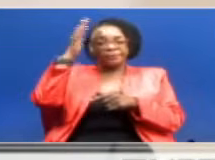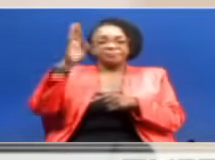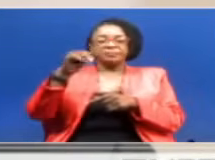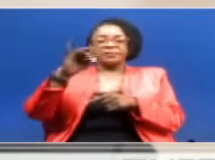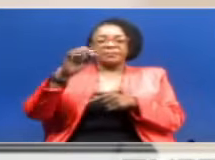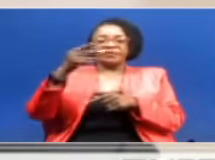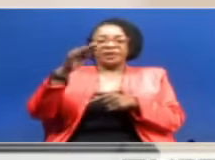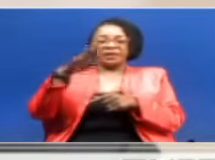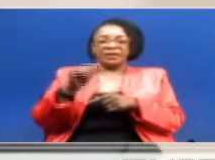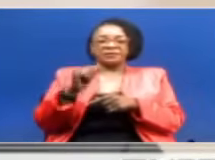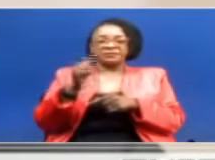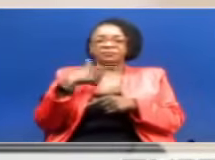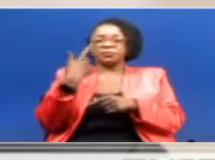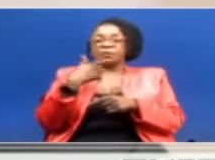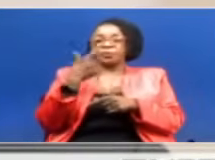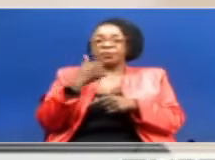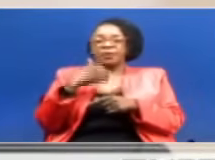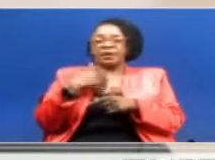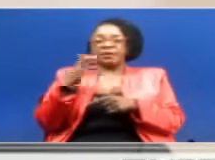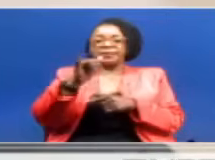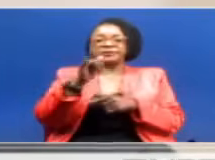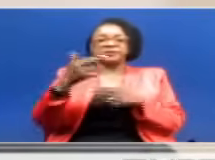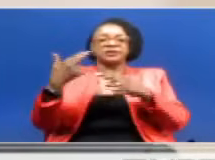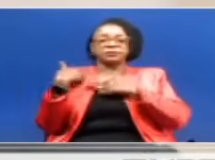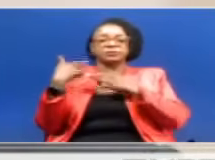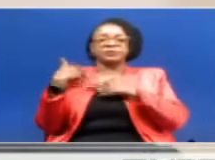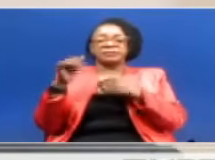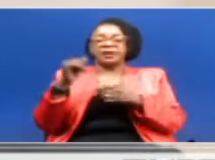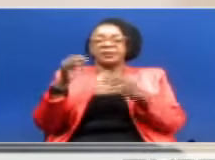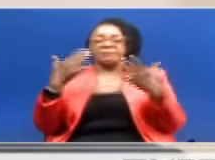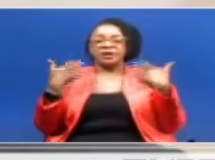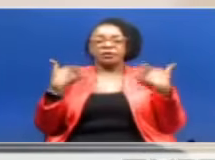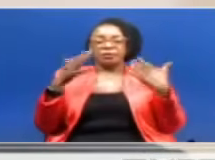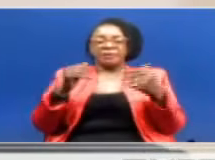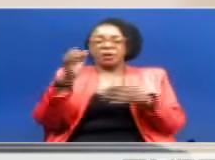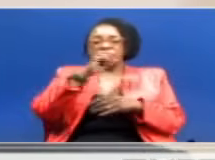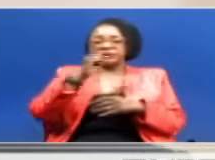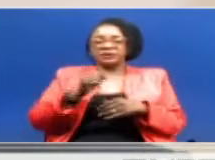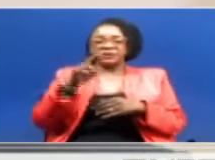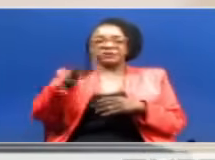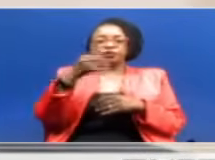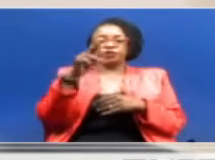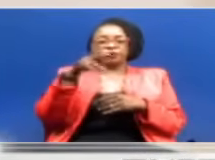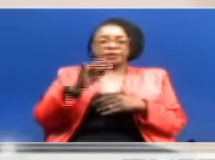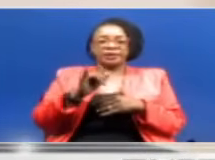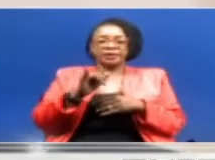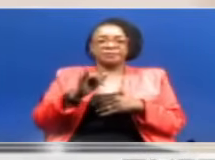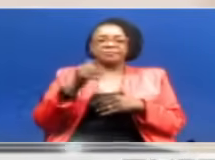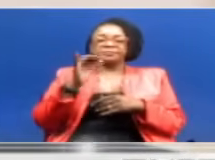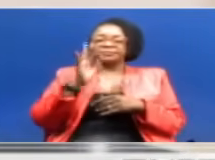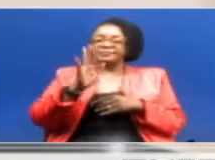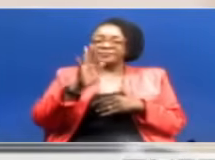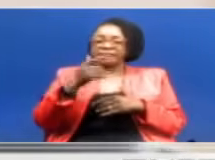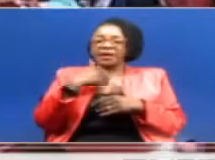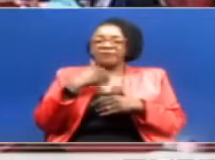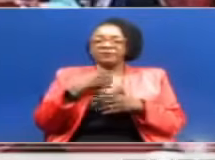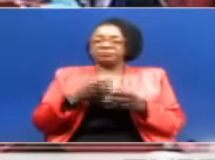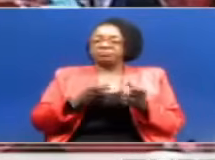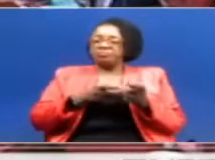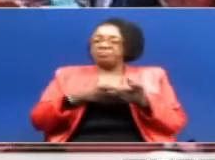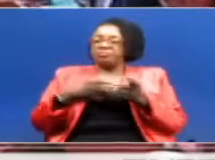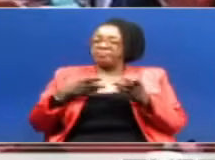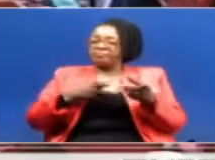Linturi ambaye alitwikwa uongozi wa Wameru na wazee wa Njuri Ncheke alikuwa kwenye hafla zilizoonekana kumpiga vita.